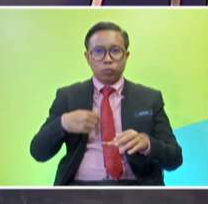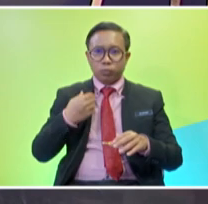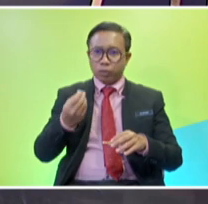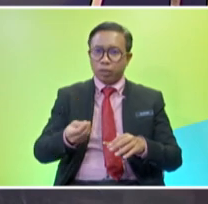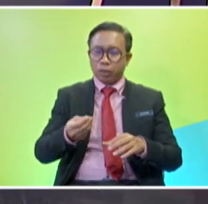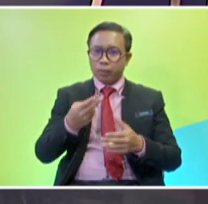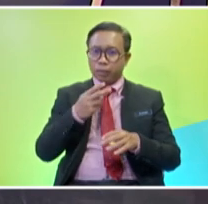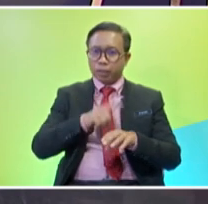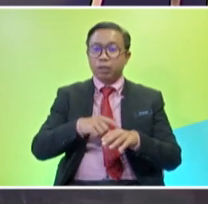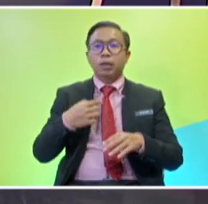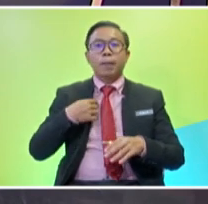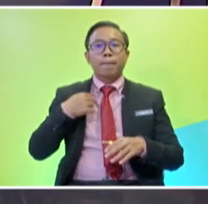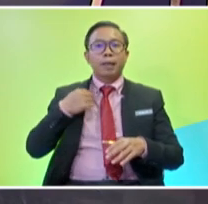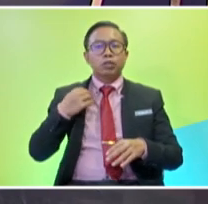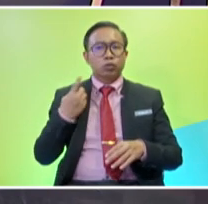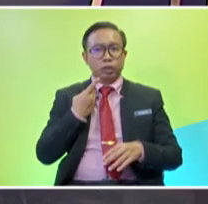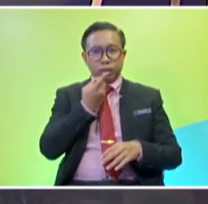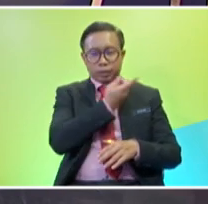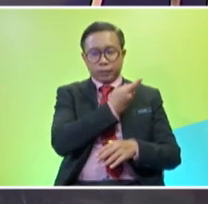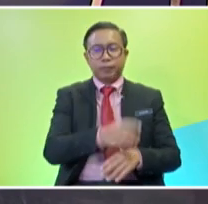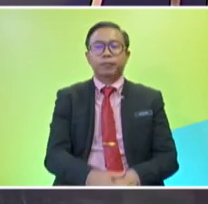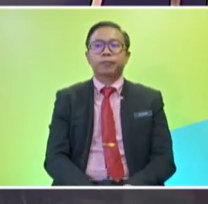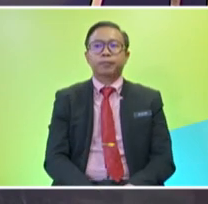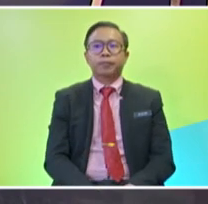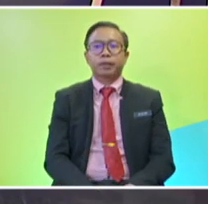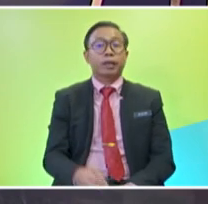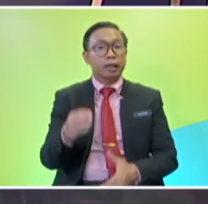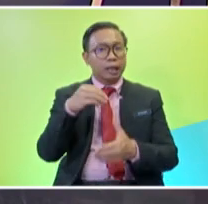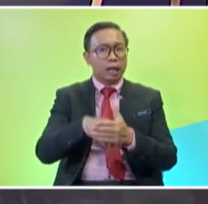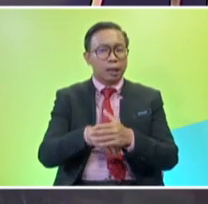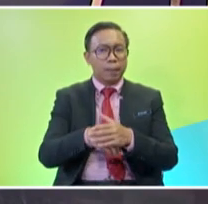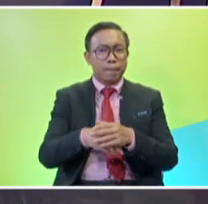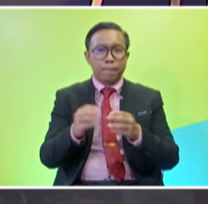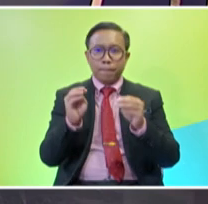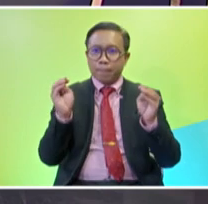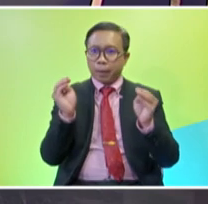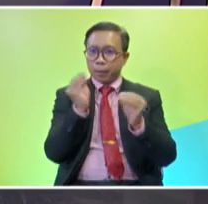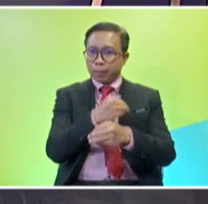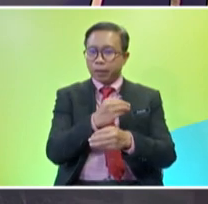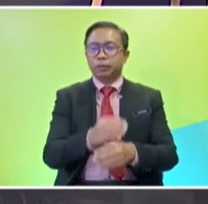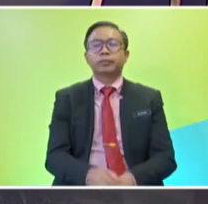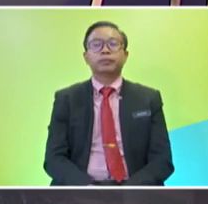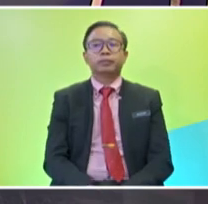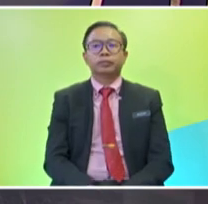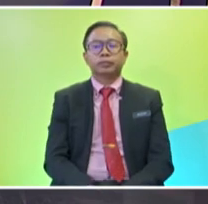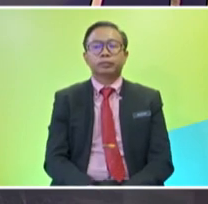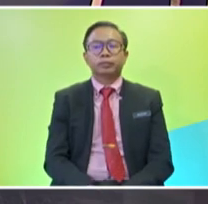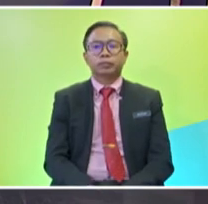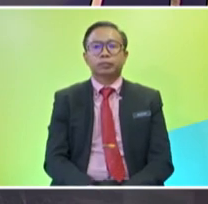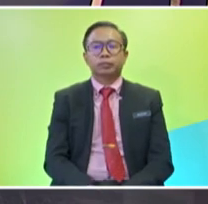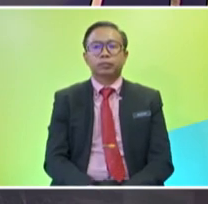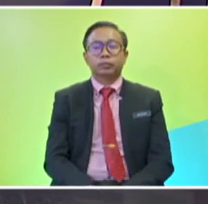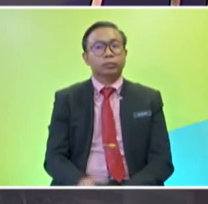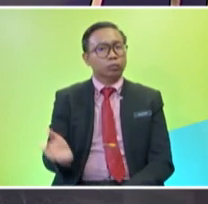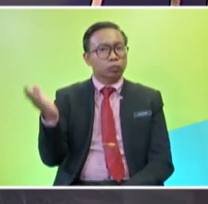jadi langkah semata yang perlu kita gunakan dalam hati jadi kita tidak mengambil langkah keselamatan